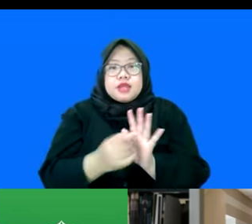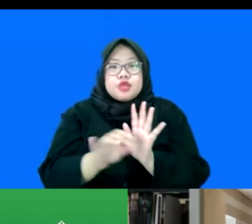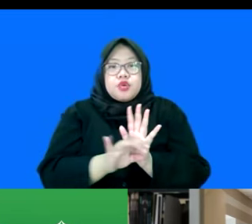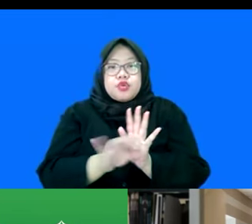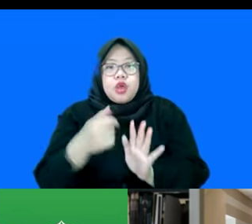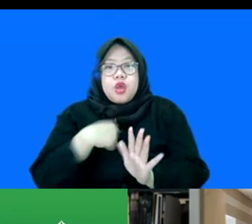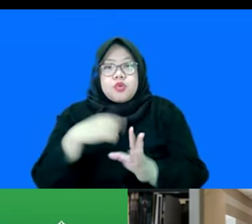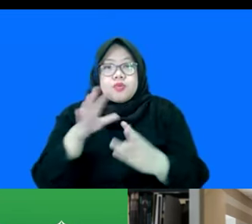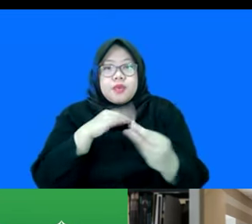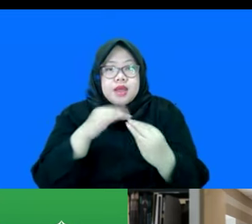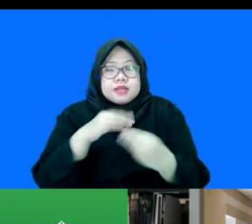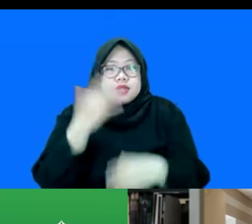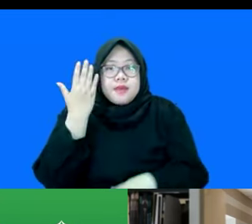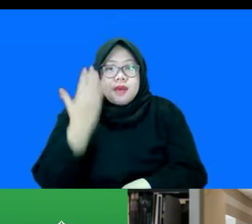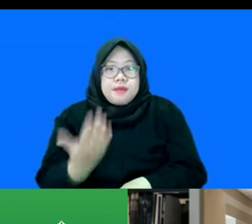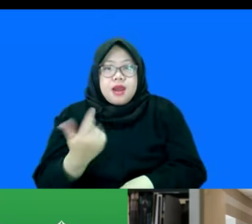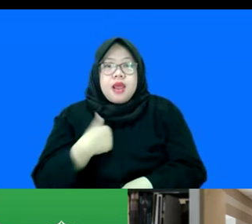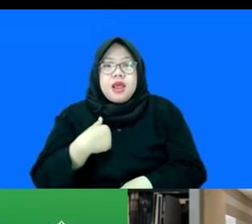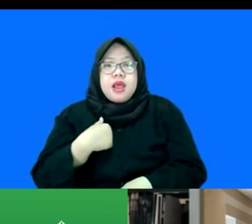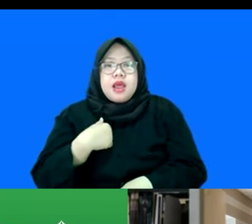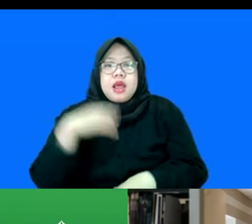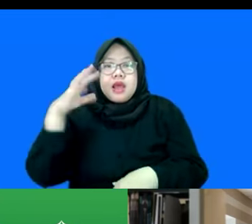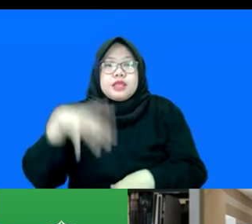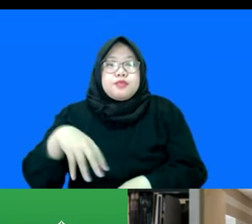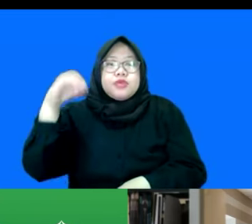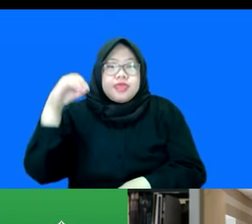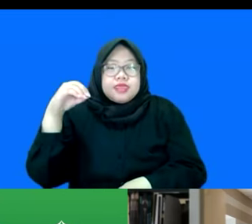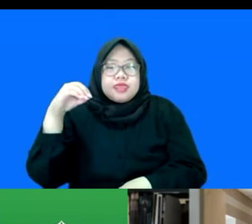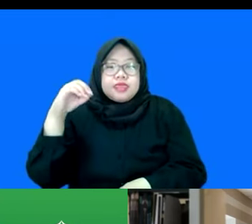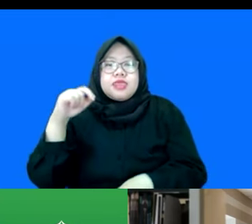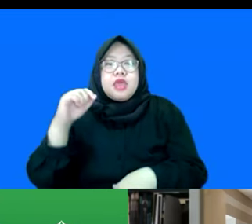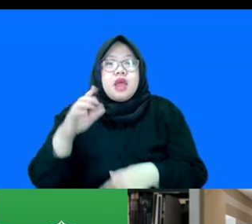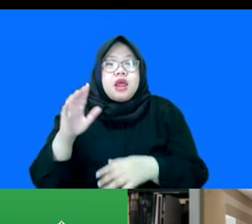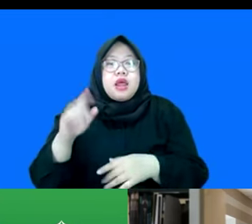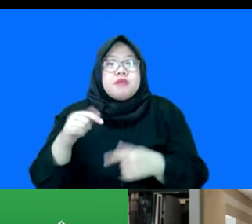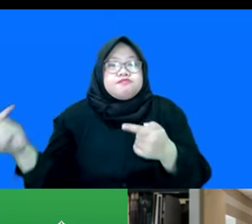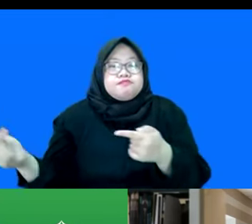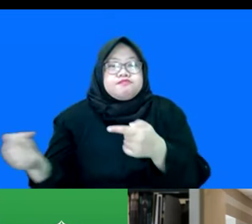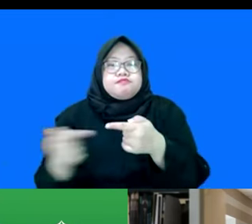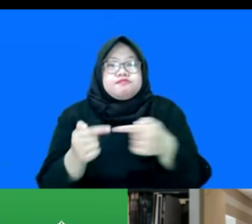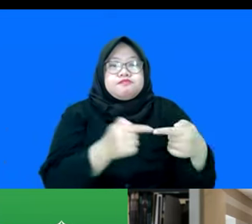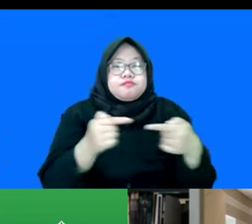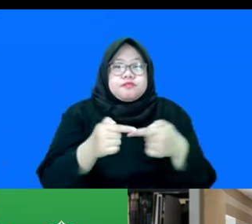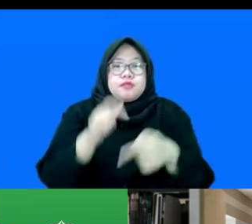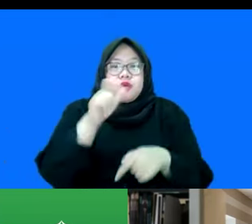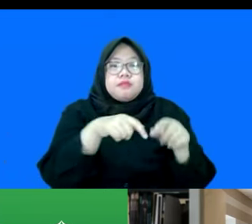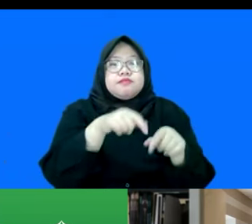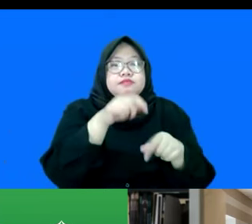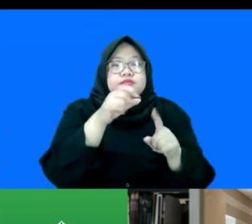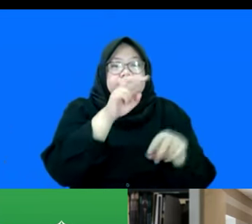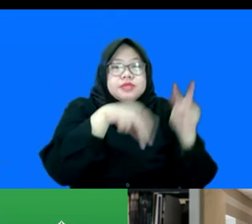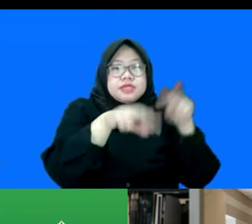bagaimana keterpaduan dibangun antara penyidik dan penuntut umum misalnya dalam kaitannya